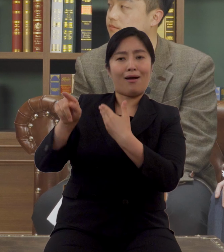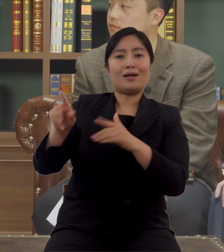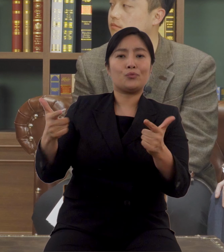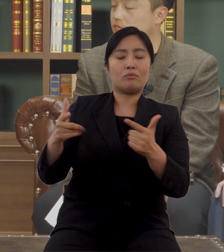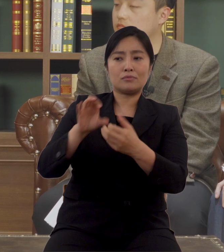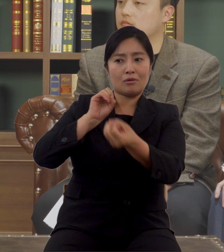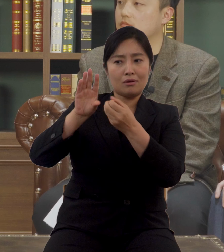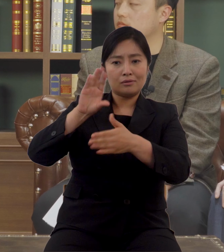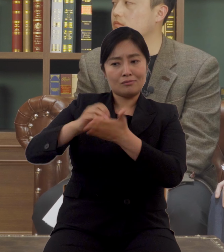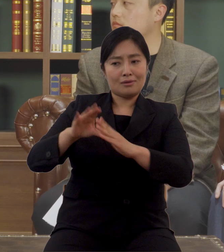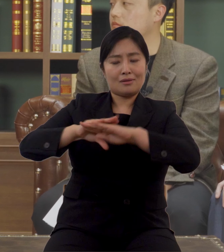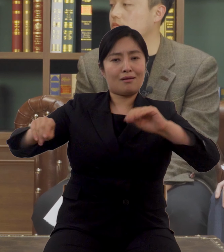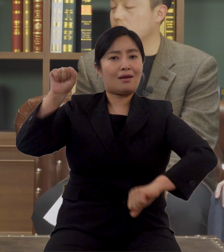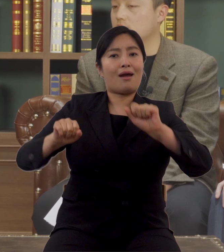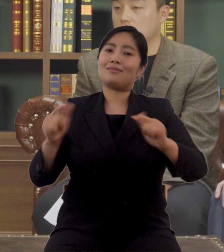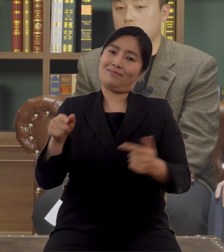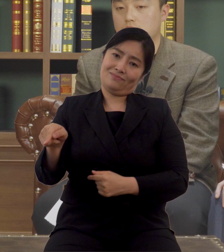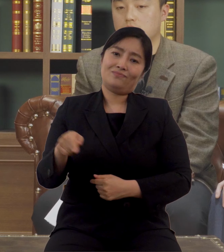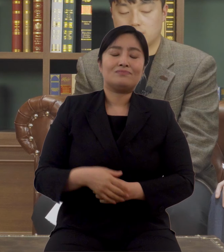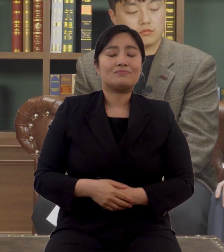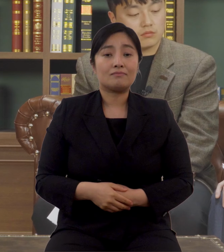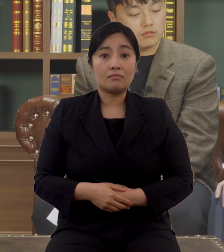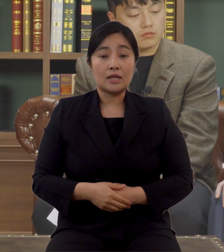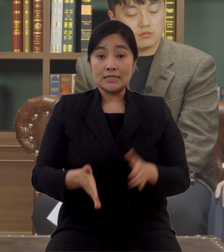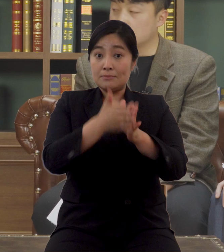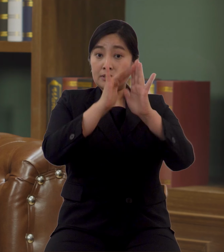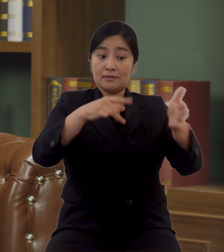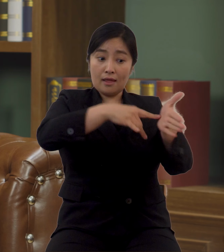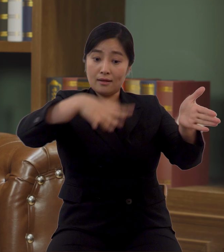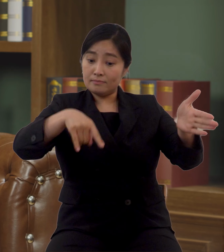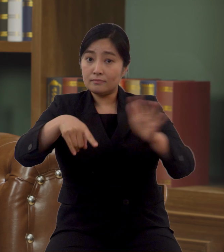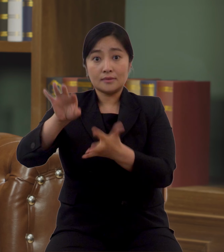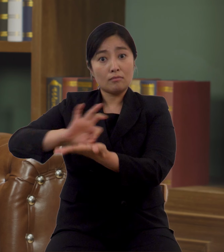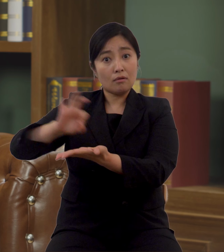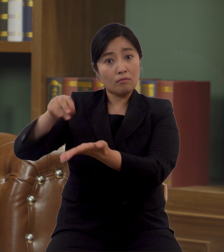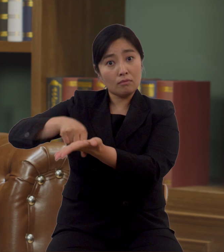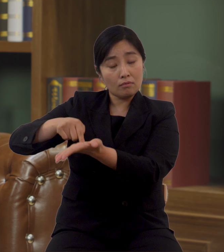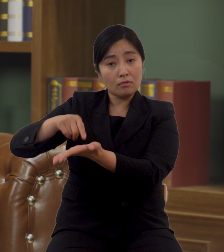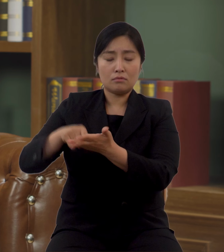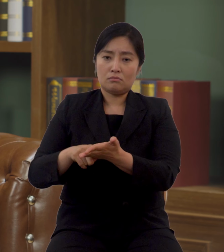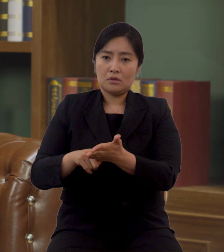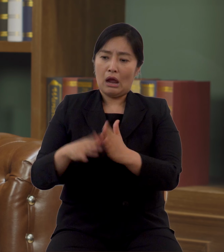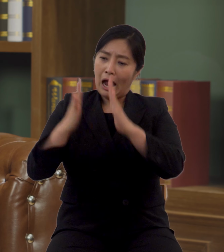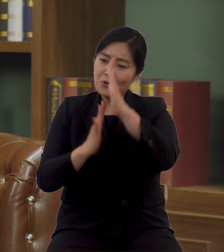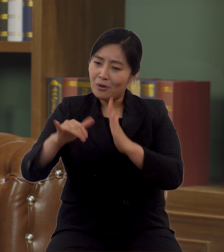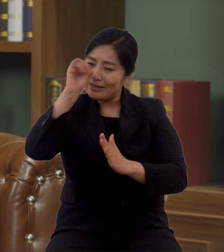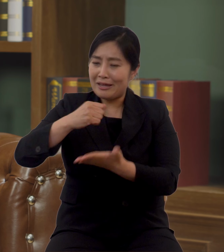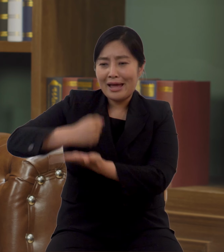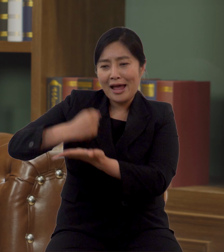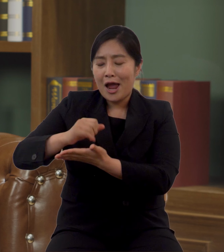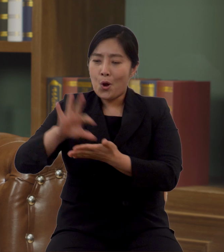않은 발언이었고 적절하지 않은 태도였다라고 보입니다. 시민의 세금을 사용하는 일인데